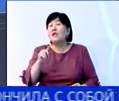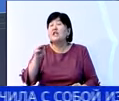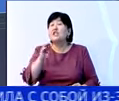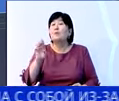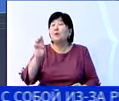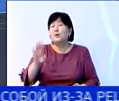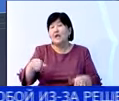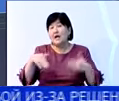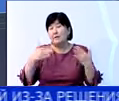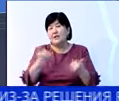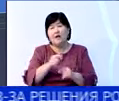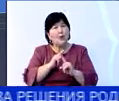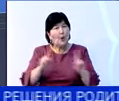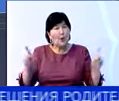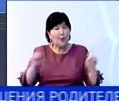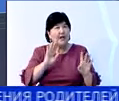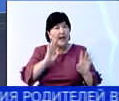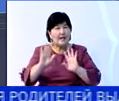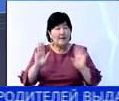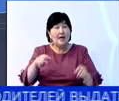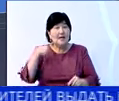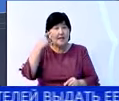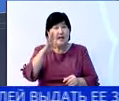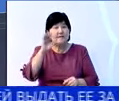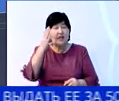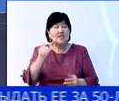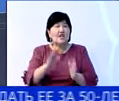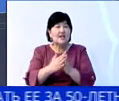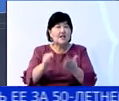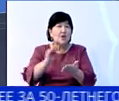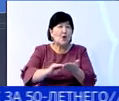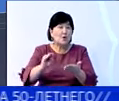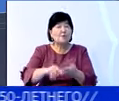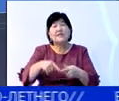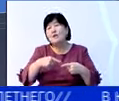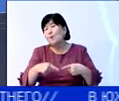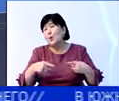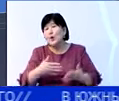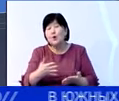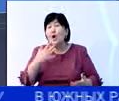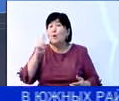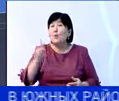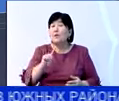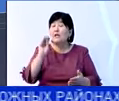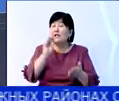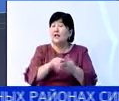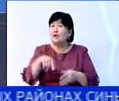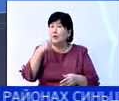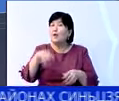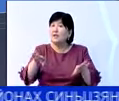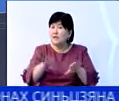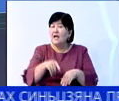Бөрілі представит на ней уникальные экспонаты, его личные вещи, книги, рукописи и многое другое. В музейном календаре на этот год